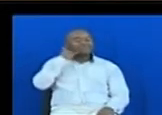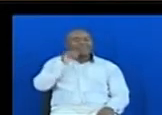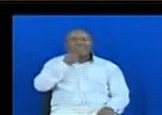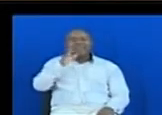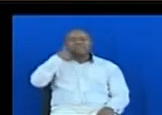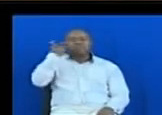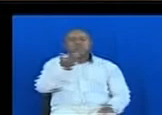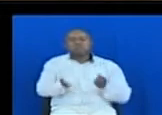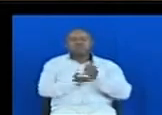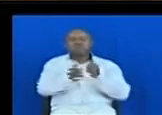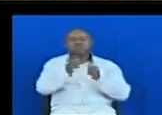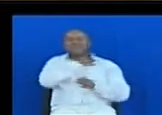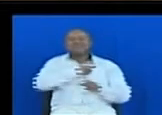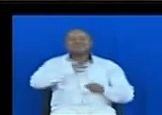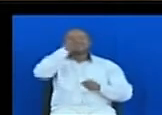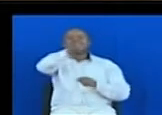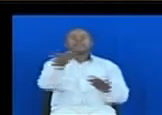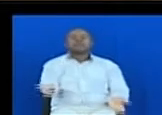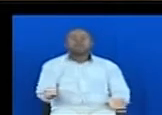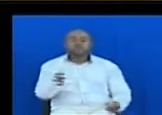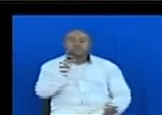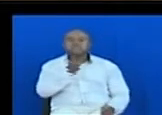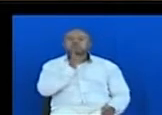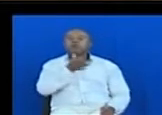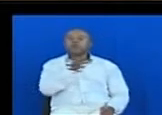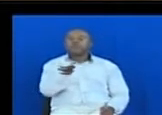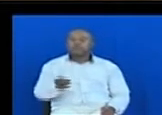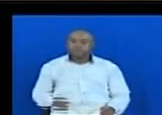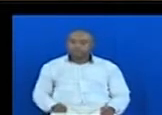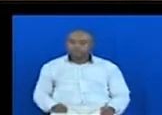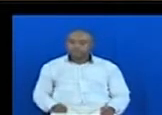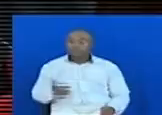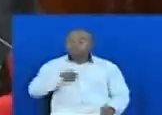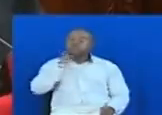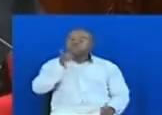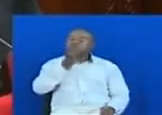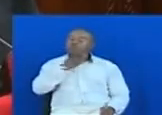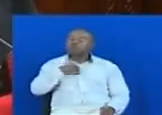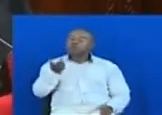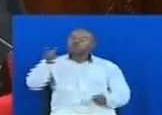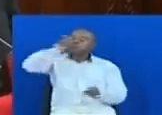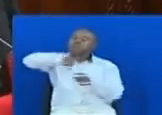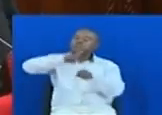Magufuli? Sina jibu. Mimi jibu yangu naambia naongeza muda.